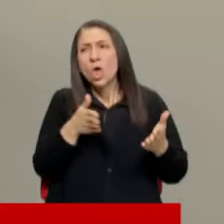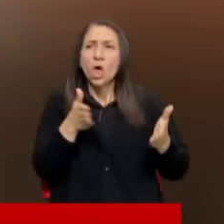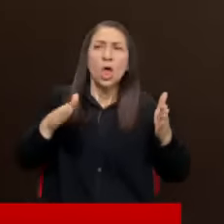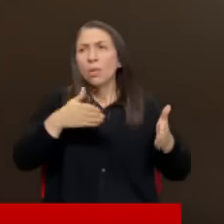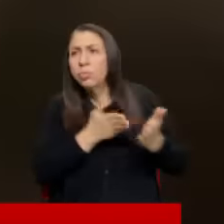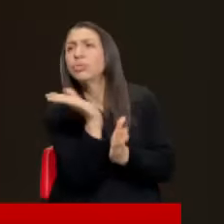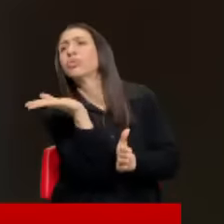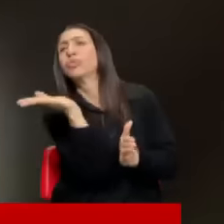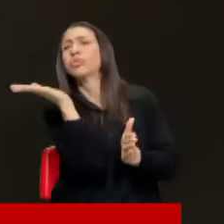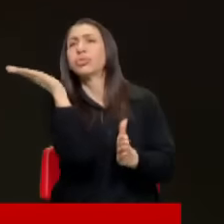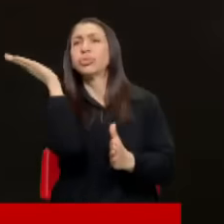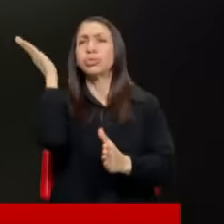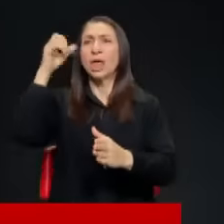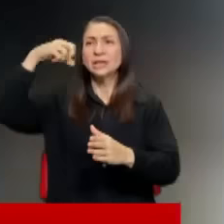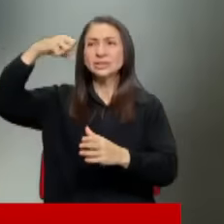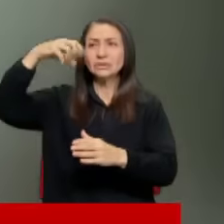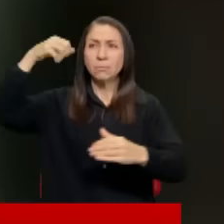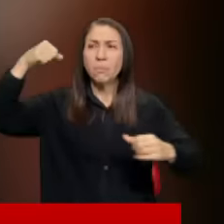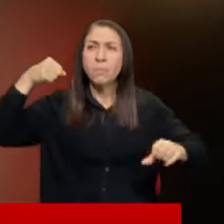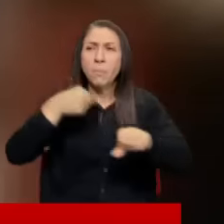çıktı.